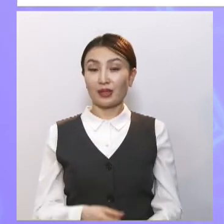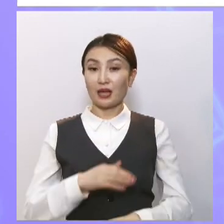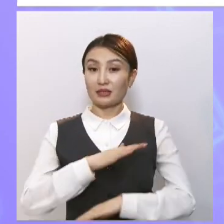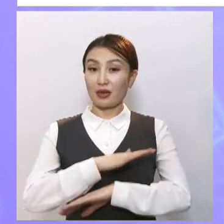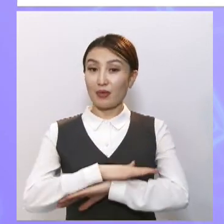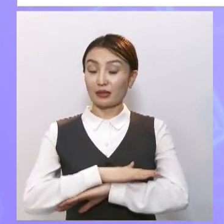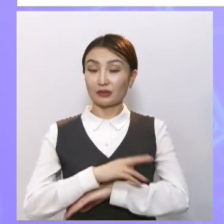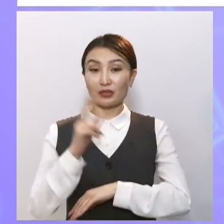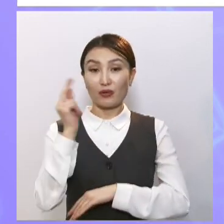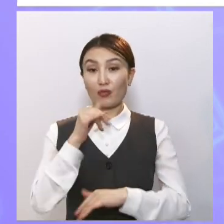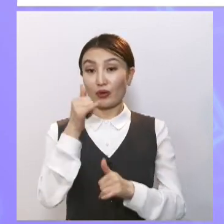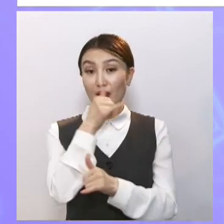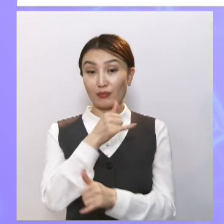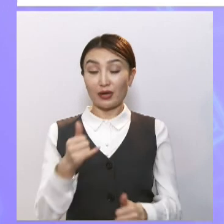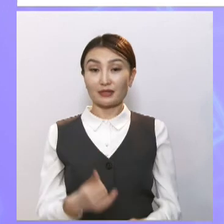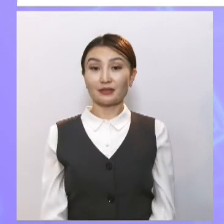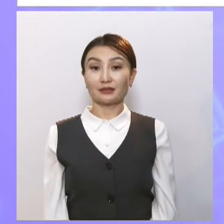Сабағыңды оқуй